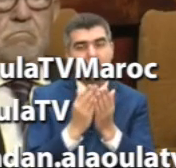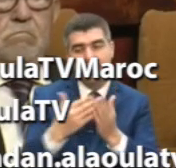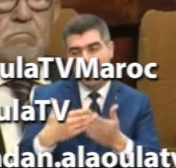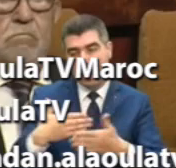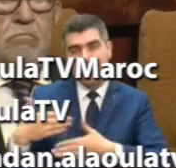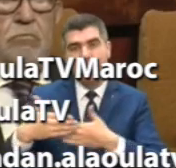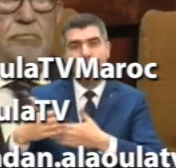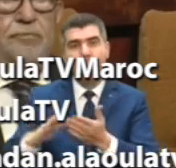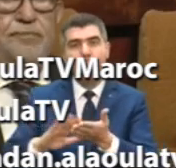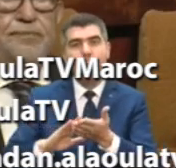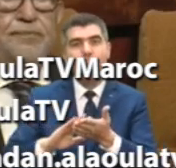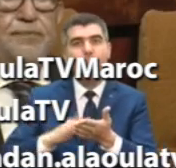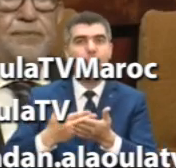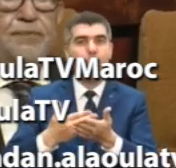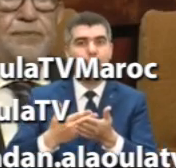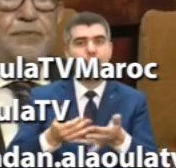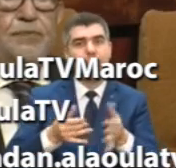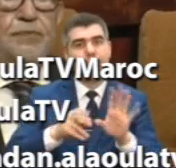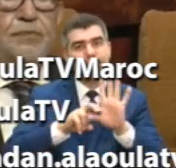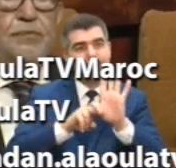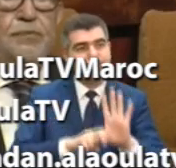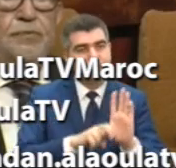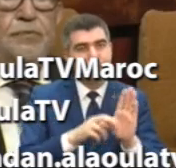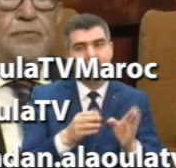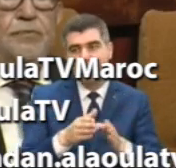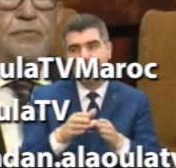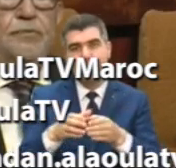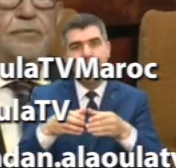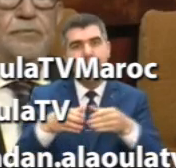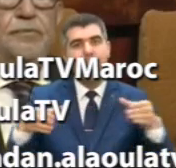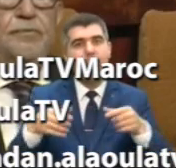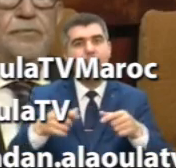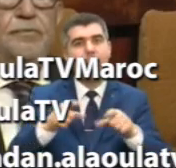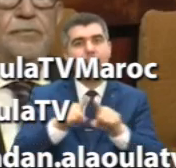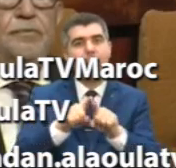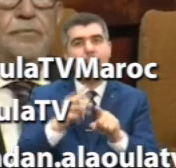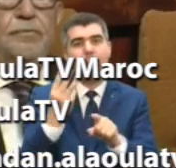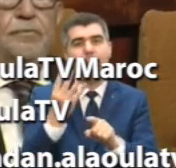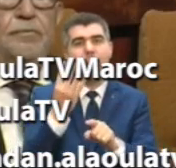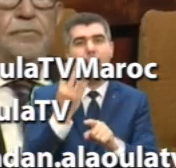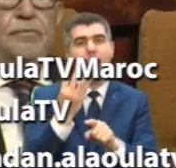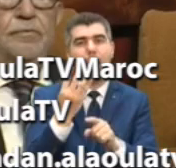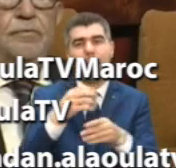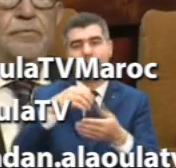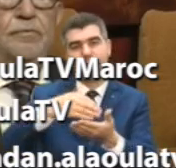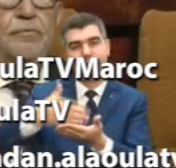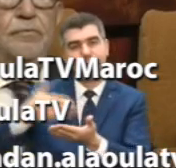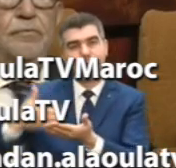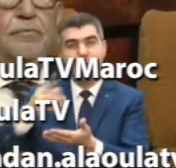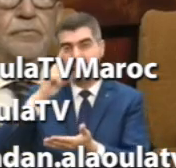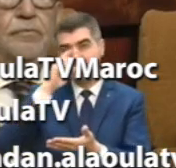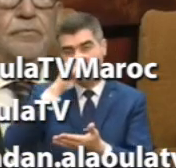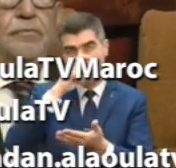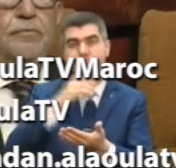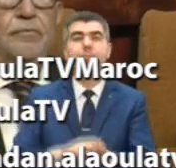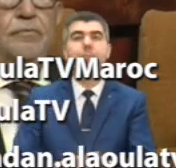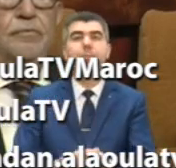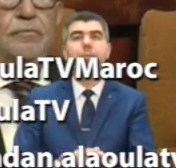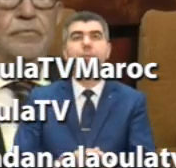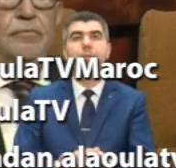سواء بالنسبة له ولا بالنسبة للمعلمين، أنهم كيكونوا جوج ثلاثة في قسم واحد. وهناك السيد الوزير